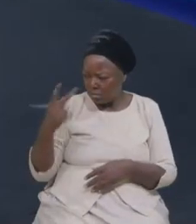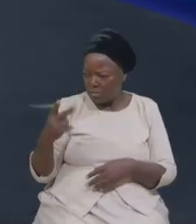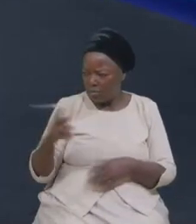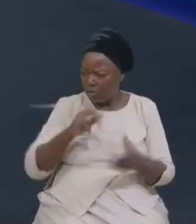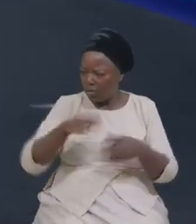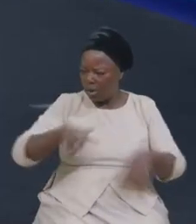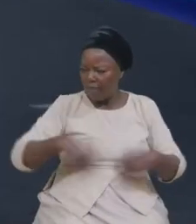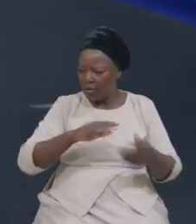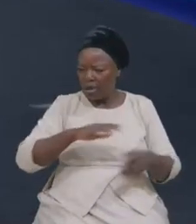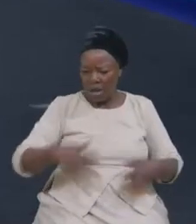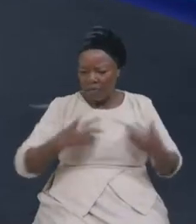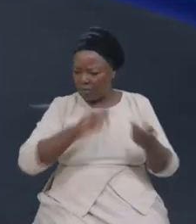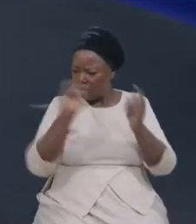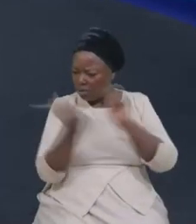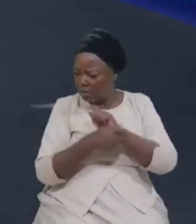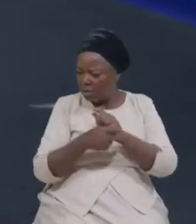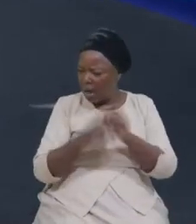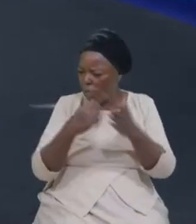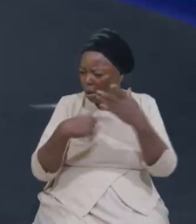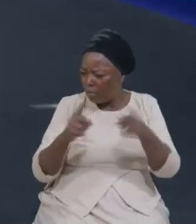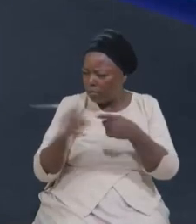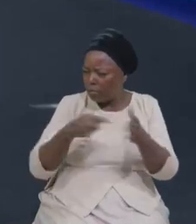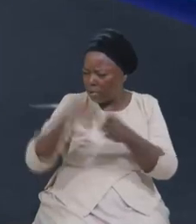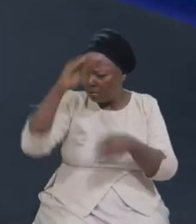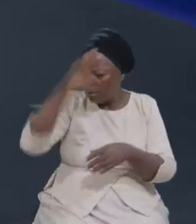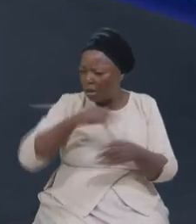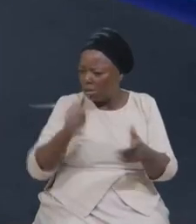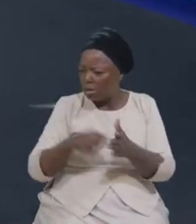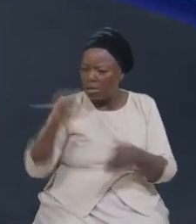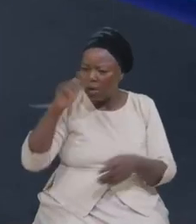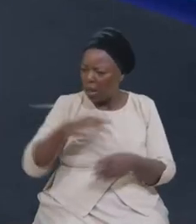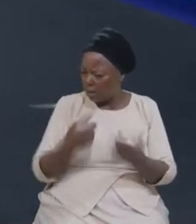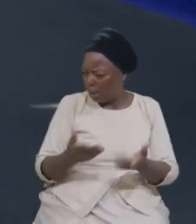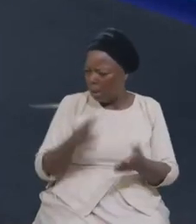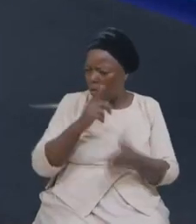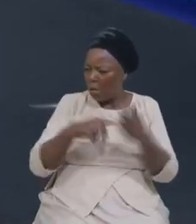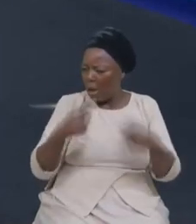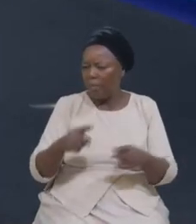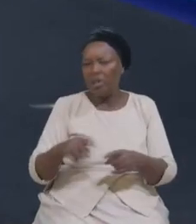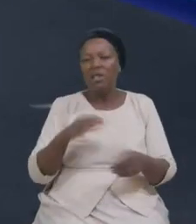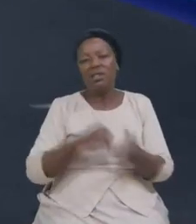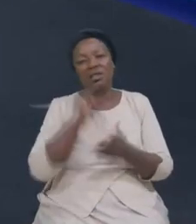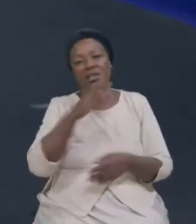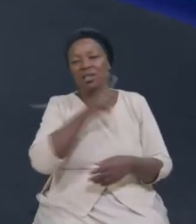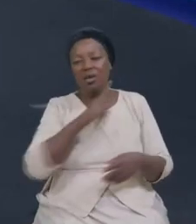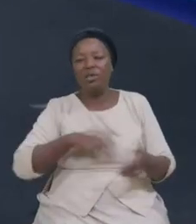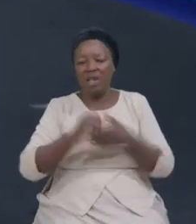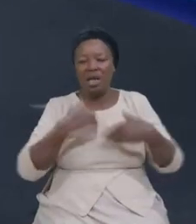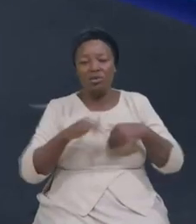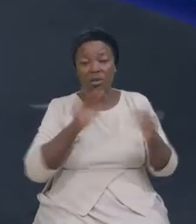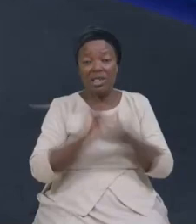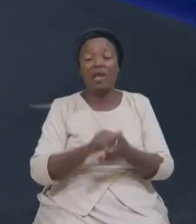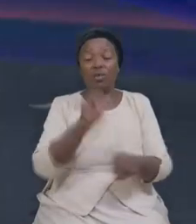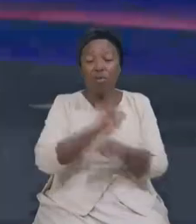moi. Qu'est-ce qui t'est arrivé? La promesse de Dieu a été accomplie dans ma vie et il m'a donné le salut